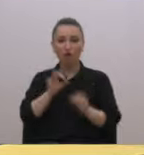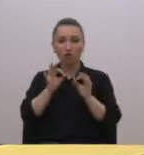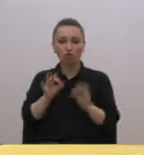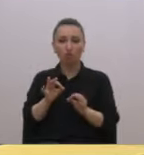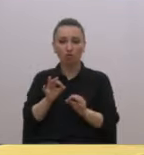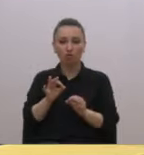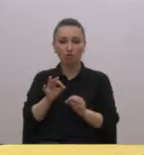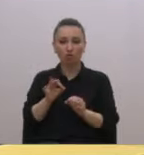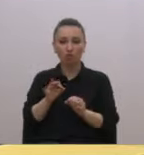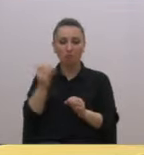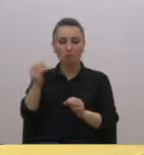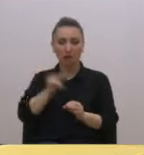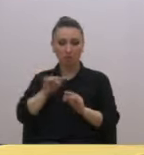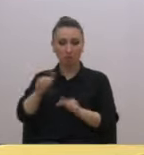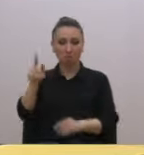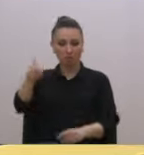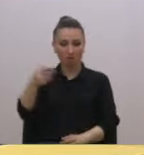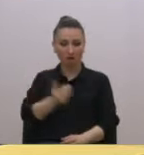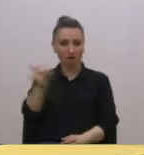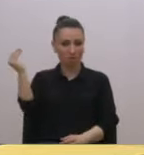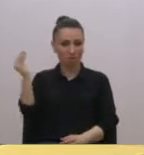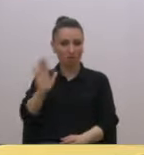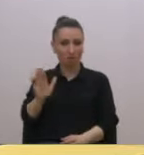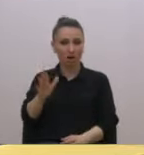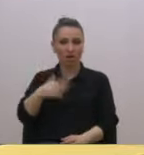მათი ფუნქცია და მათი მოვალეობა.